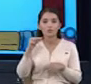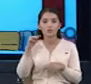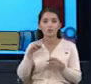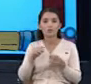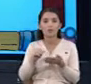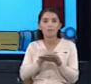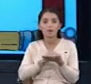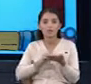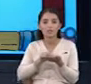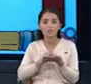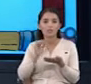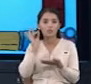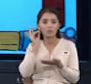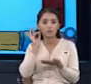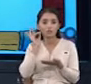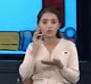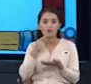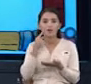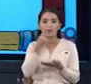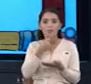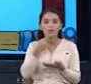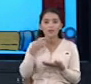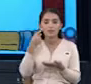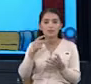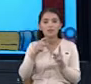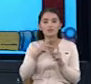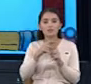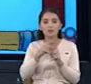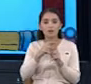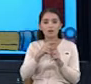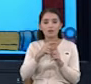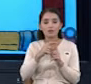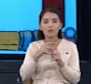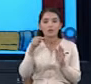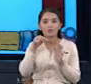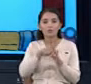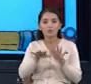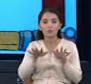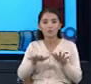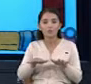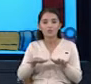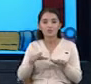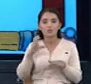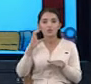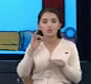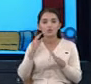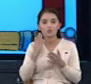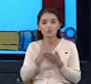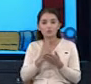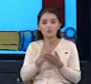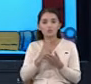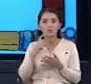что повторяет звуки, голоса, слова. В том месте, где